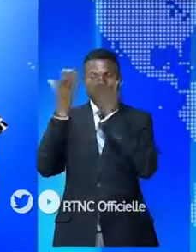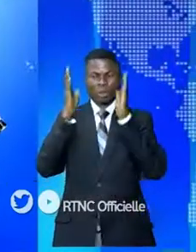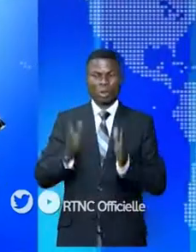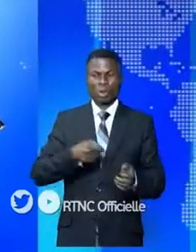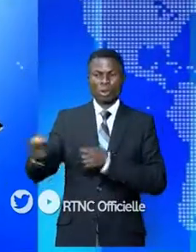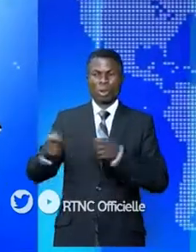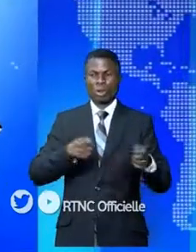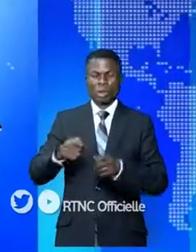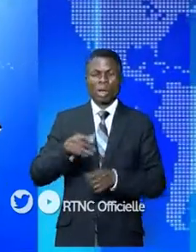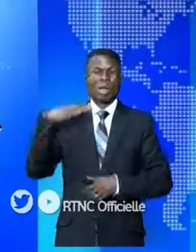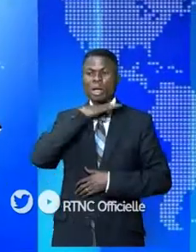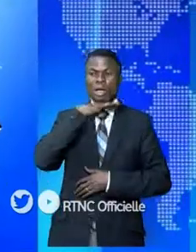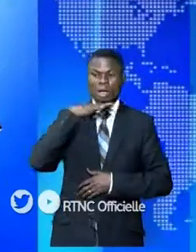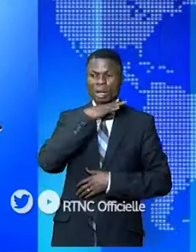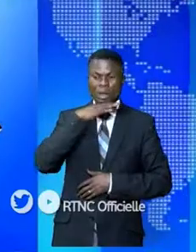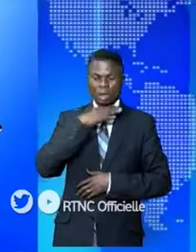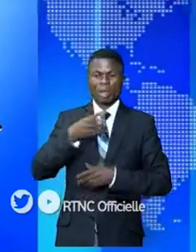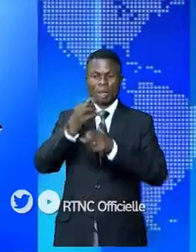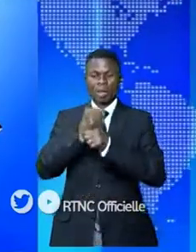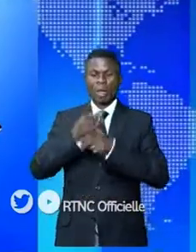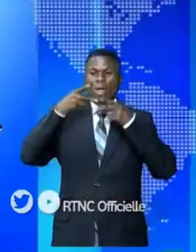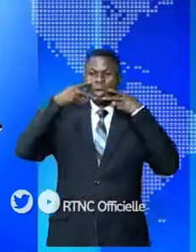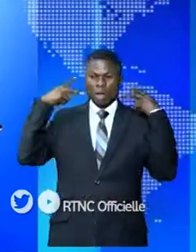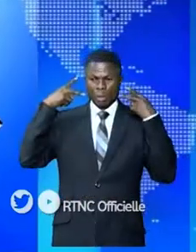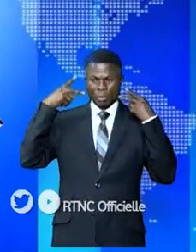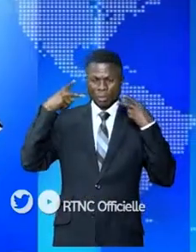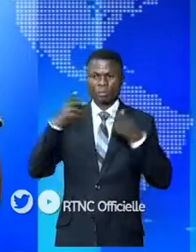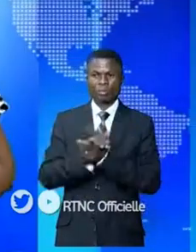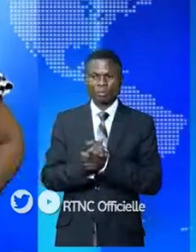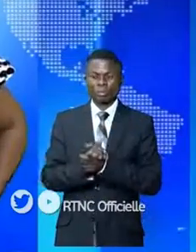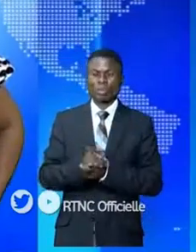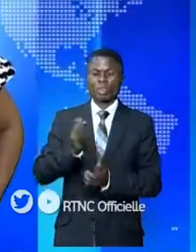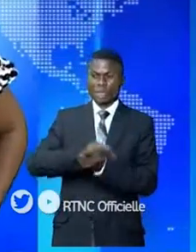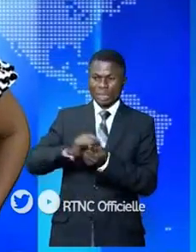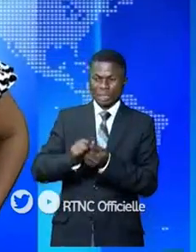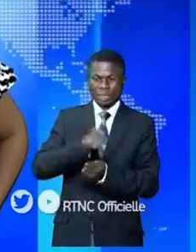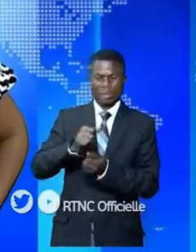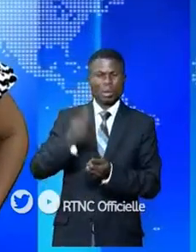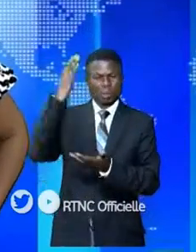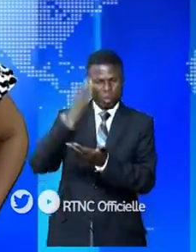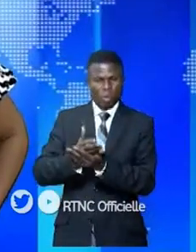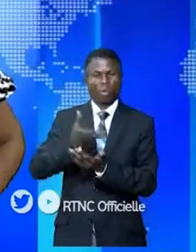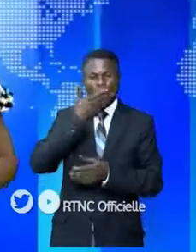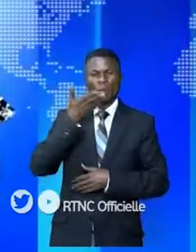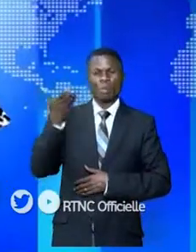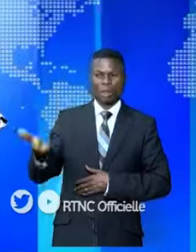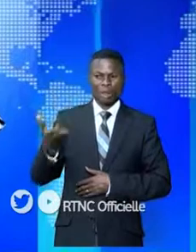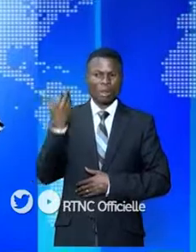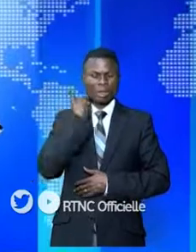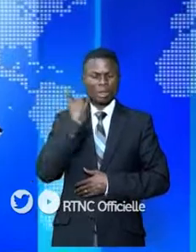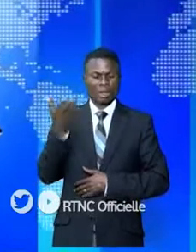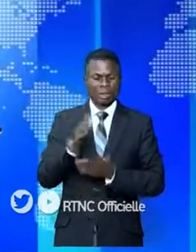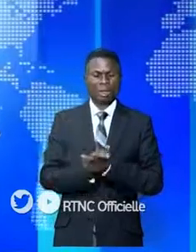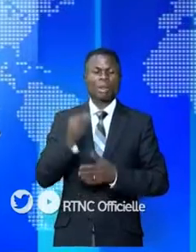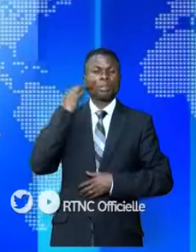marché Gambela ont reçu des masques, des savons liquides, des gels hydroalcooliques pour faire face à cette pandémie. Cette offre est de la